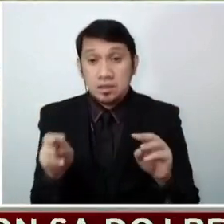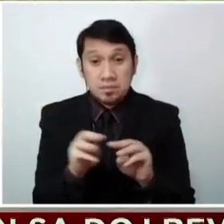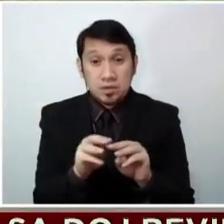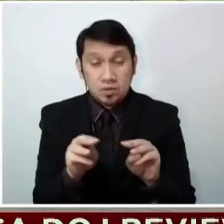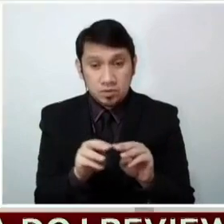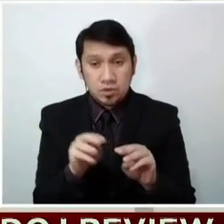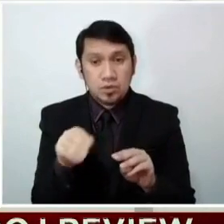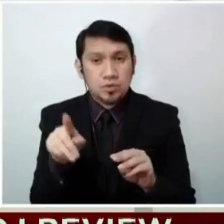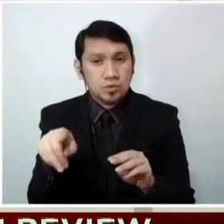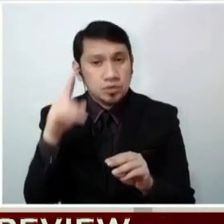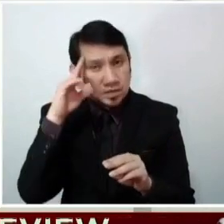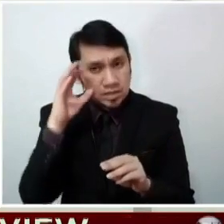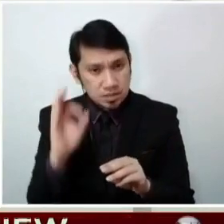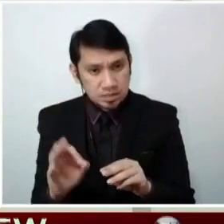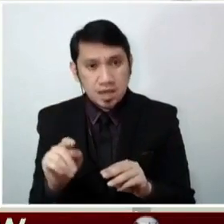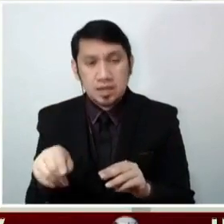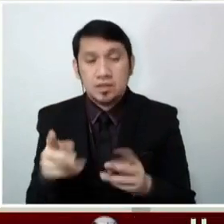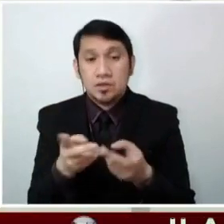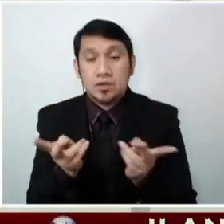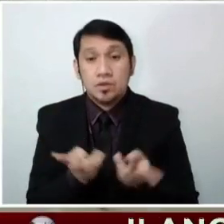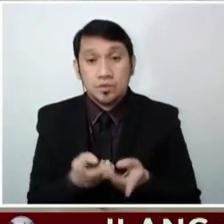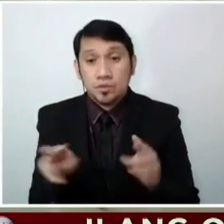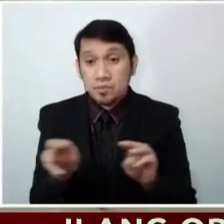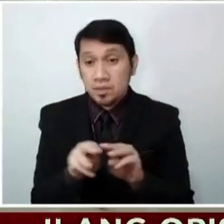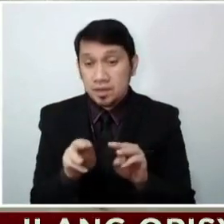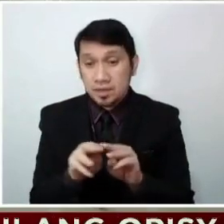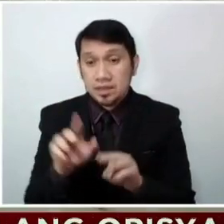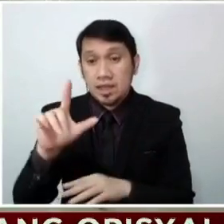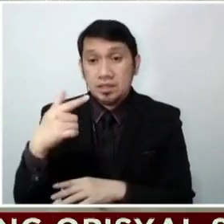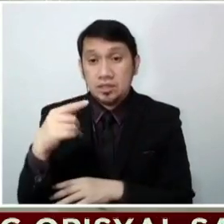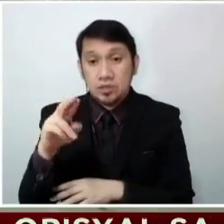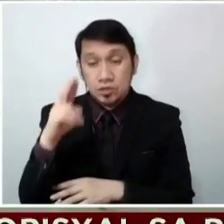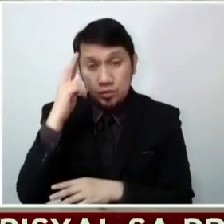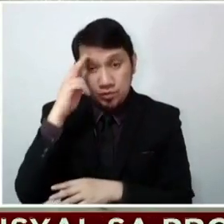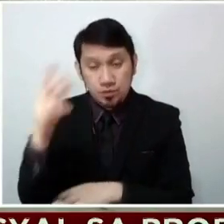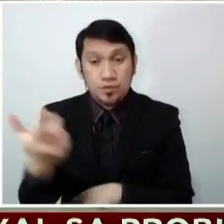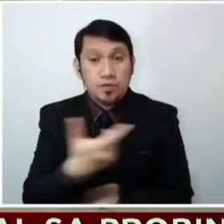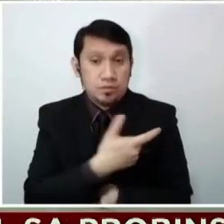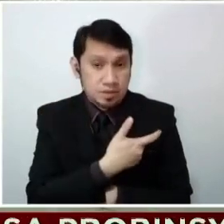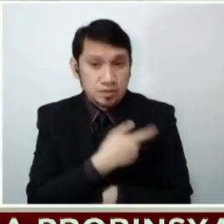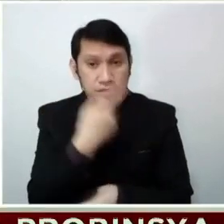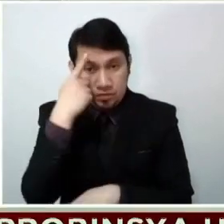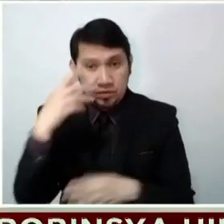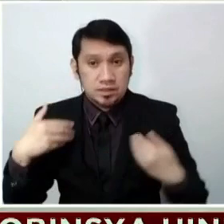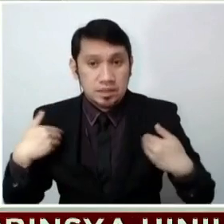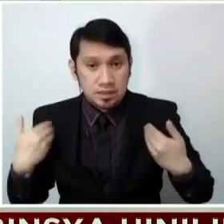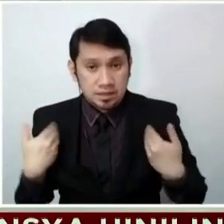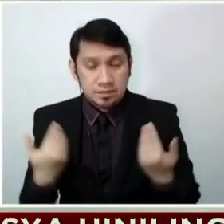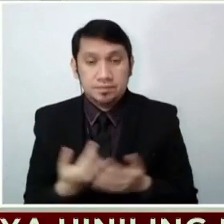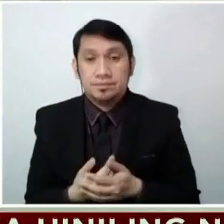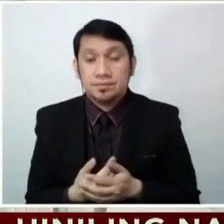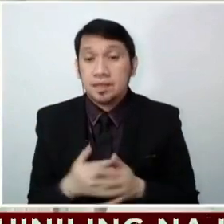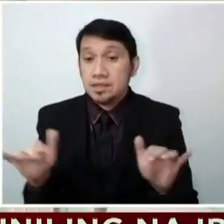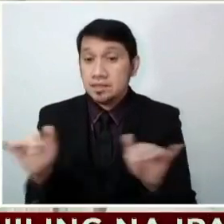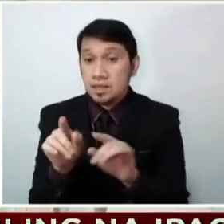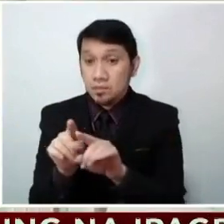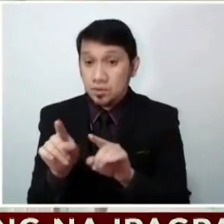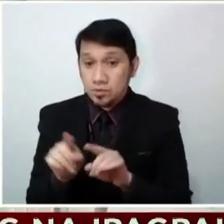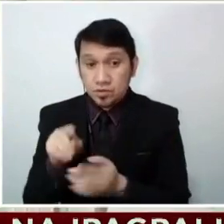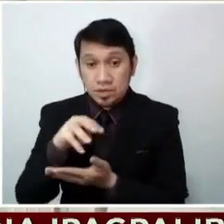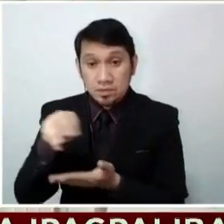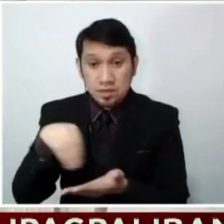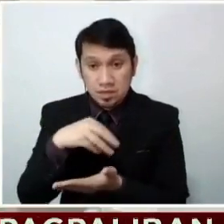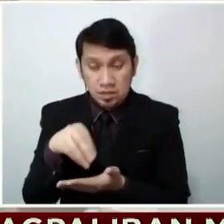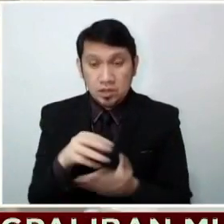Center naman ang napiling pilot site ng Marikina LGU para sa pediatric COVID vaccination nito. Tulad sa Mandaluyong, maglalagay